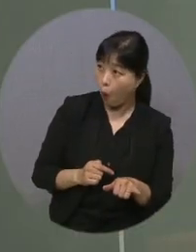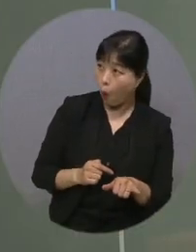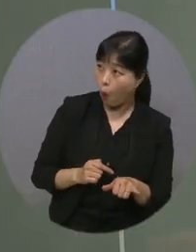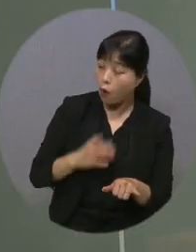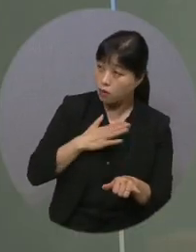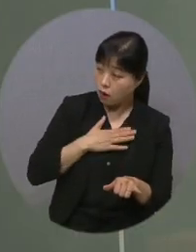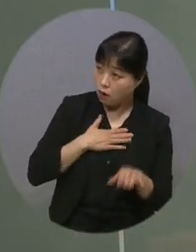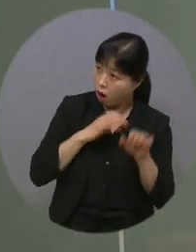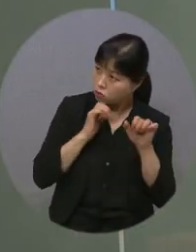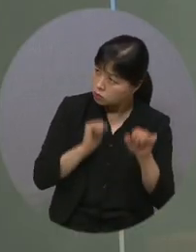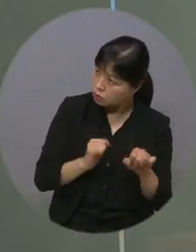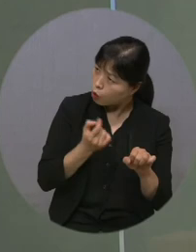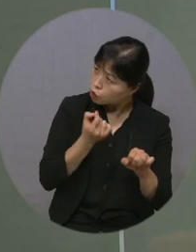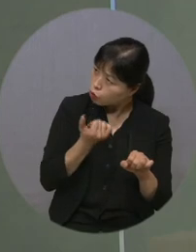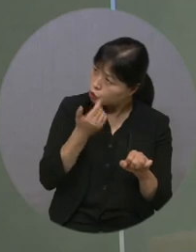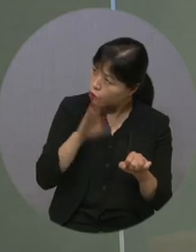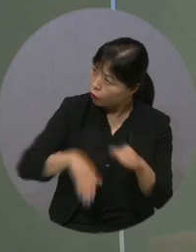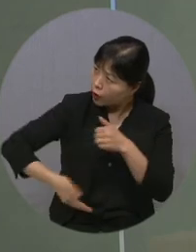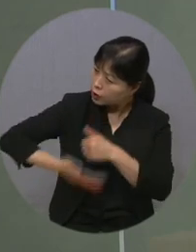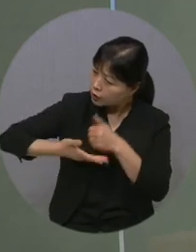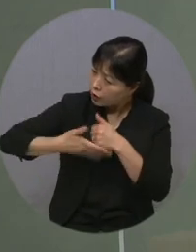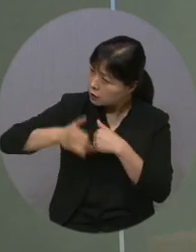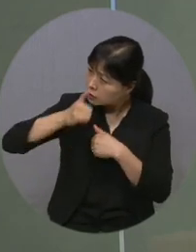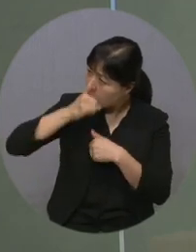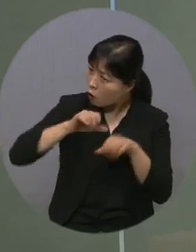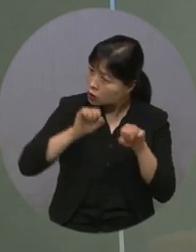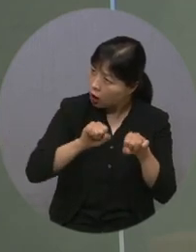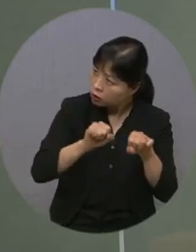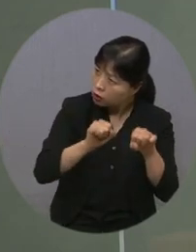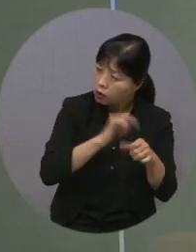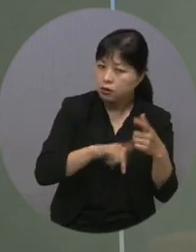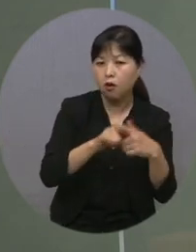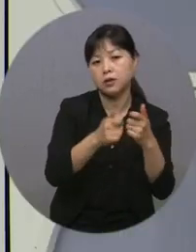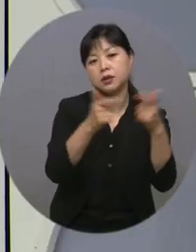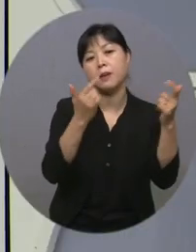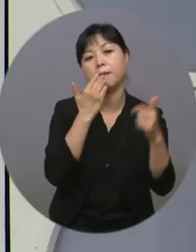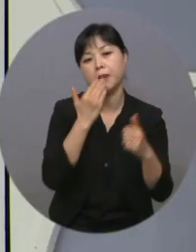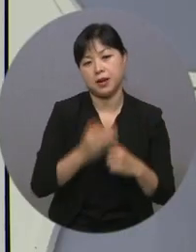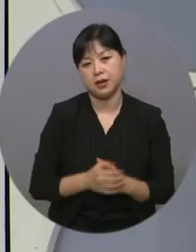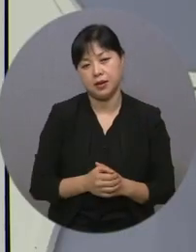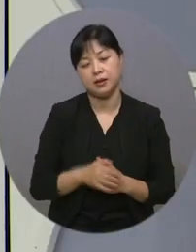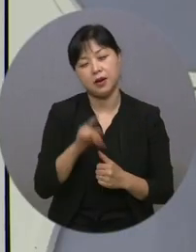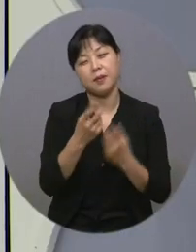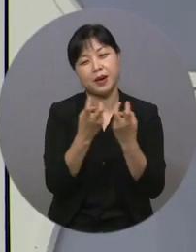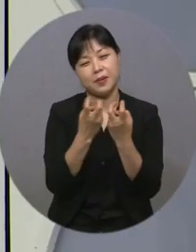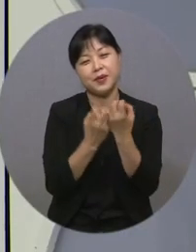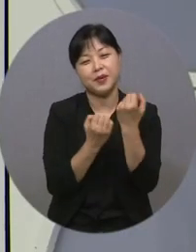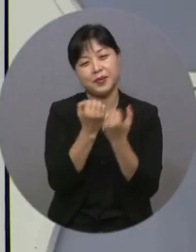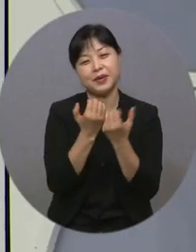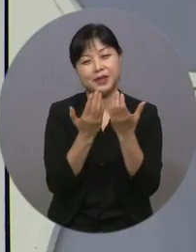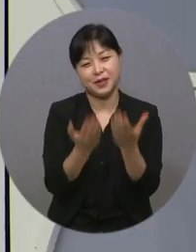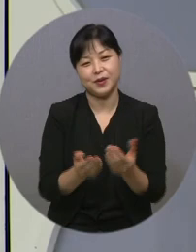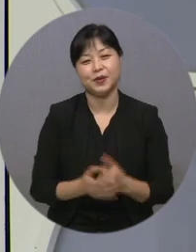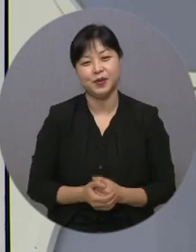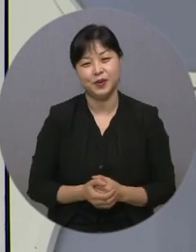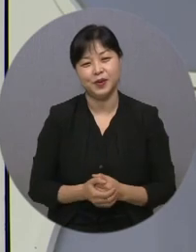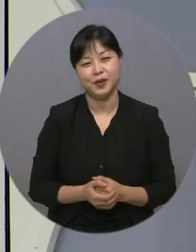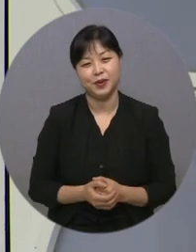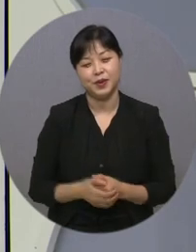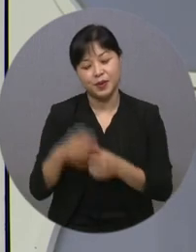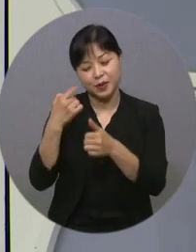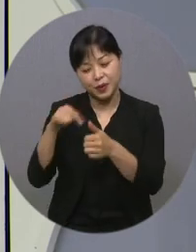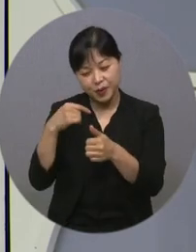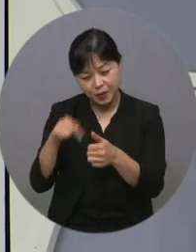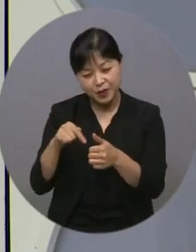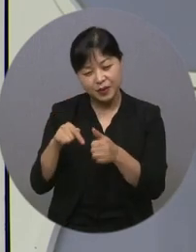모르고 변해갈 것이라고 저는 봅니다. 그런 비결의 말씀을 드리고 그건 뭐 교육적 측면에서 나와